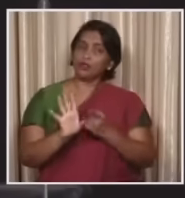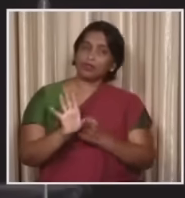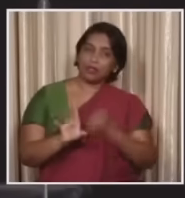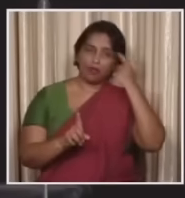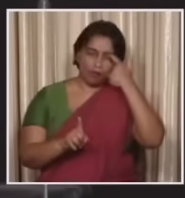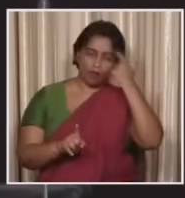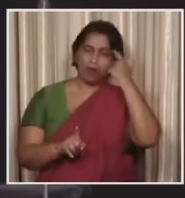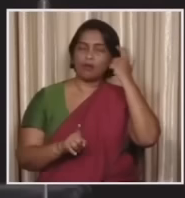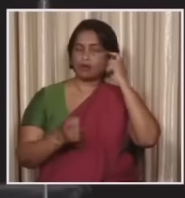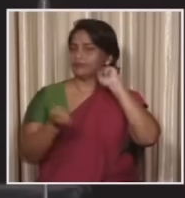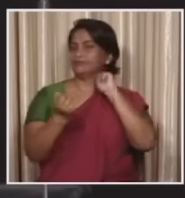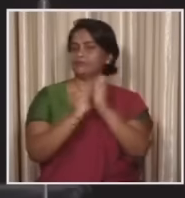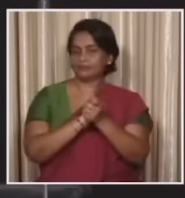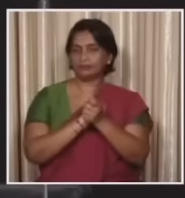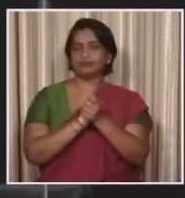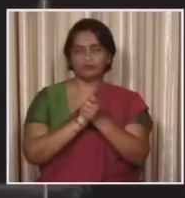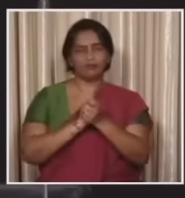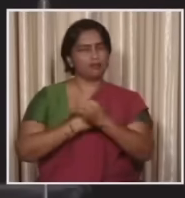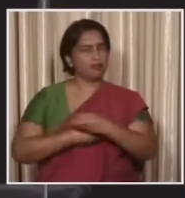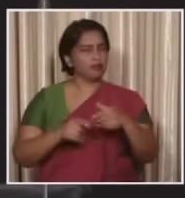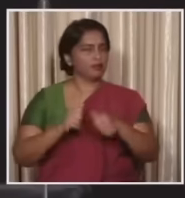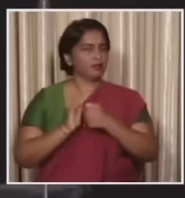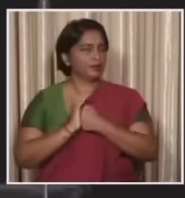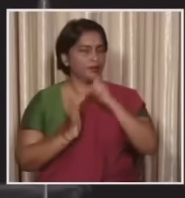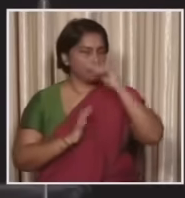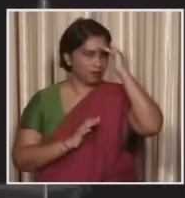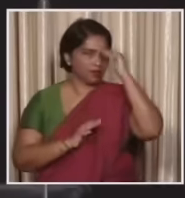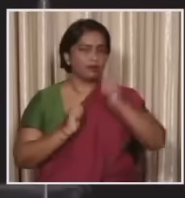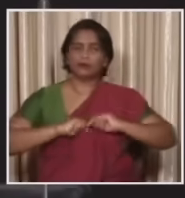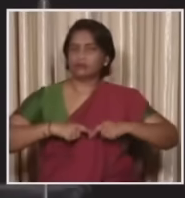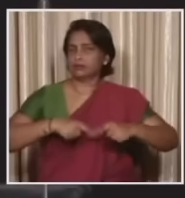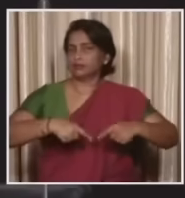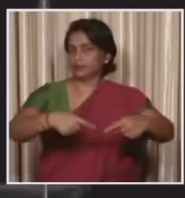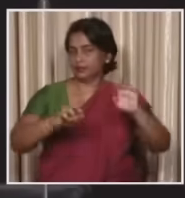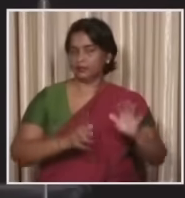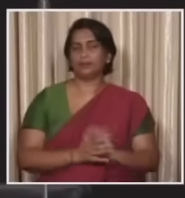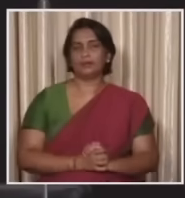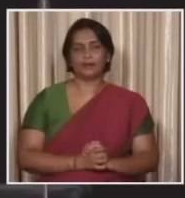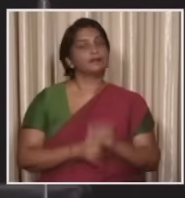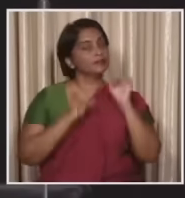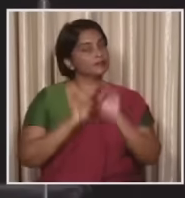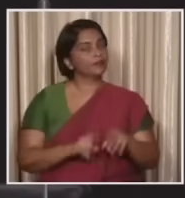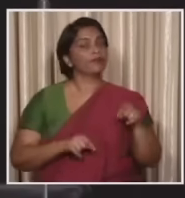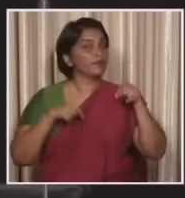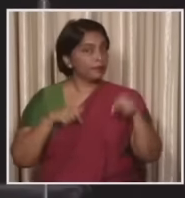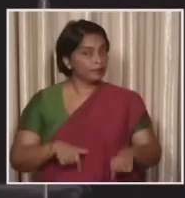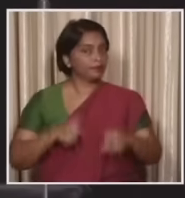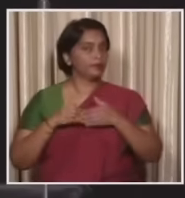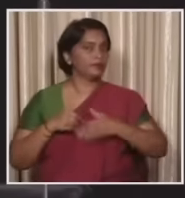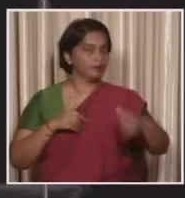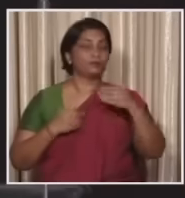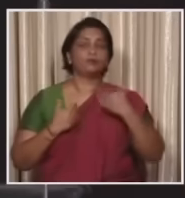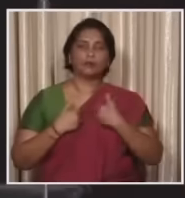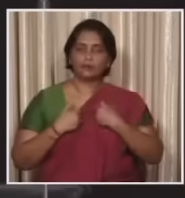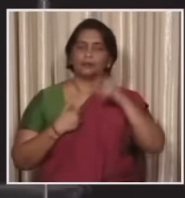මනස විනාශ කරන දනකට ගරු කතානායකතුමනි මේක ගෙන යමින් පවතිනවා. ඒක නිසා අද ඉඳලා